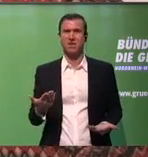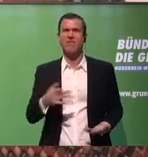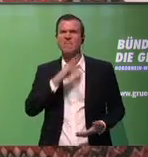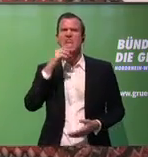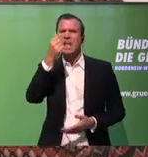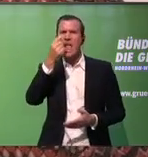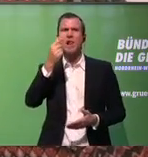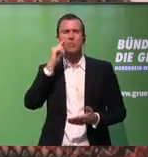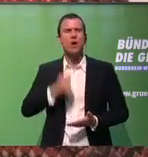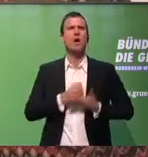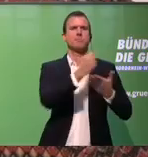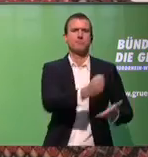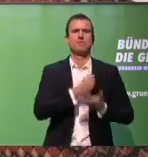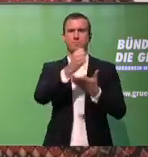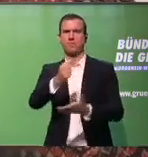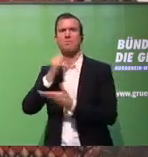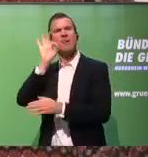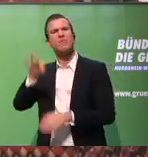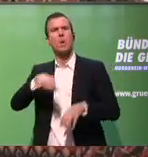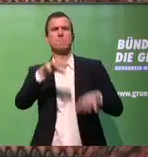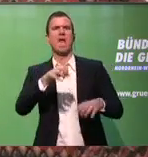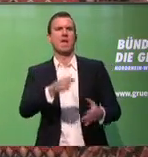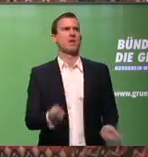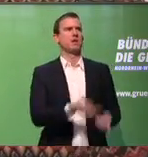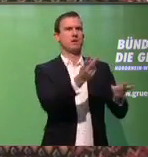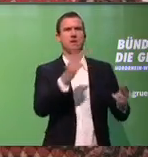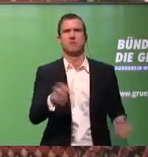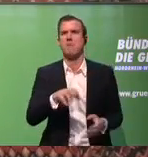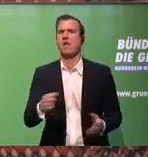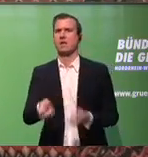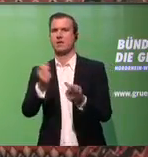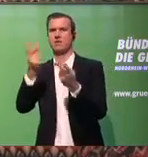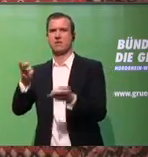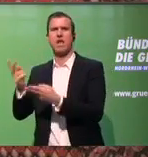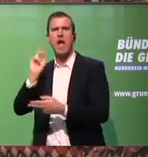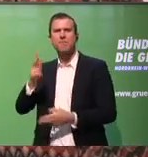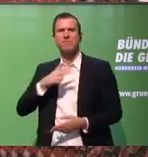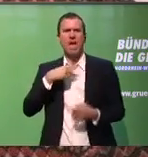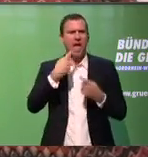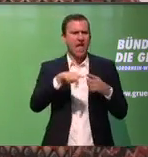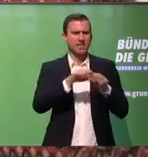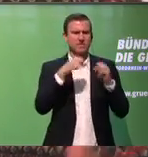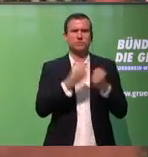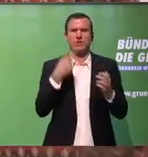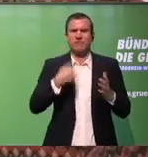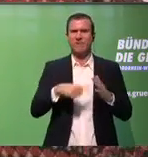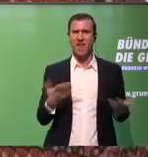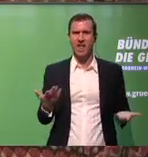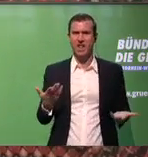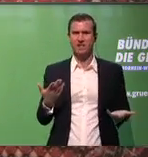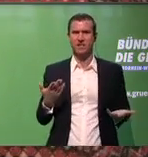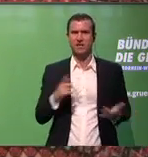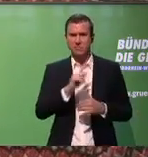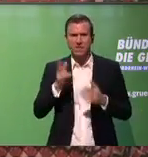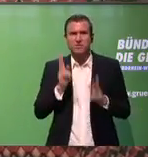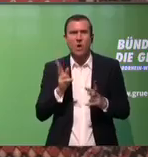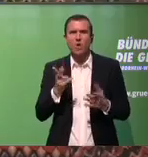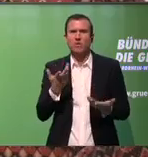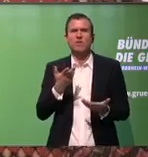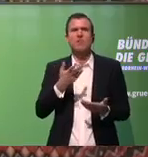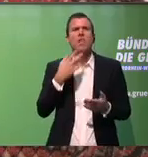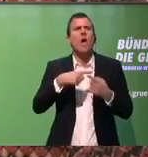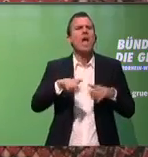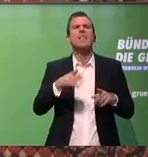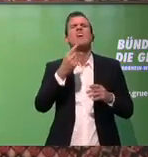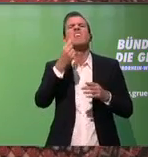Geld in die Hand nehmen, um Banken zu stabilisieren, was uns an anderen Ecken fehlt und was wir eben immer noch nicht zum Beispiel über